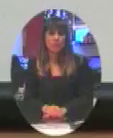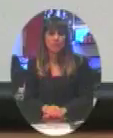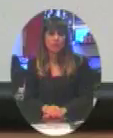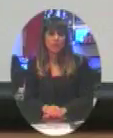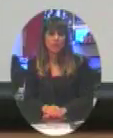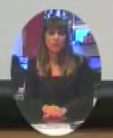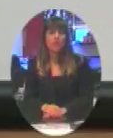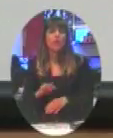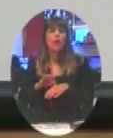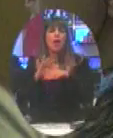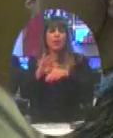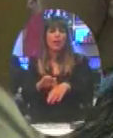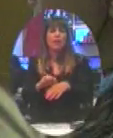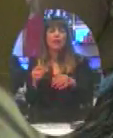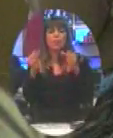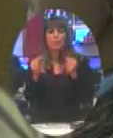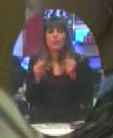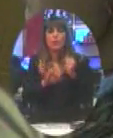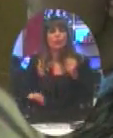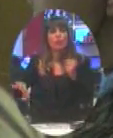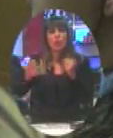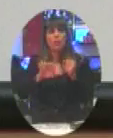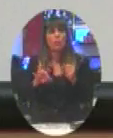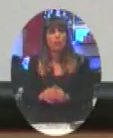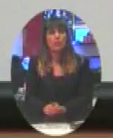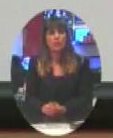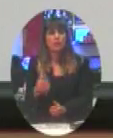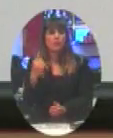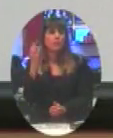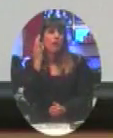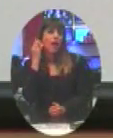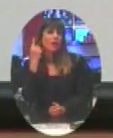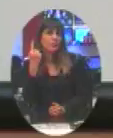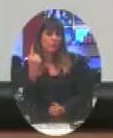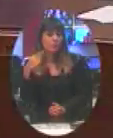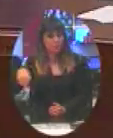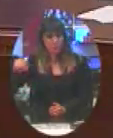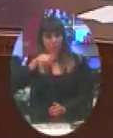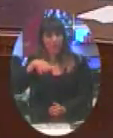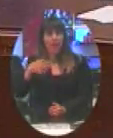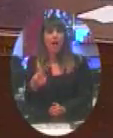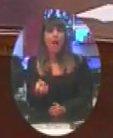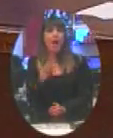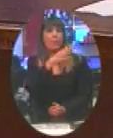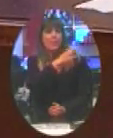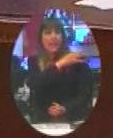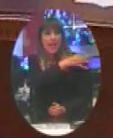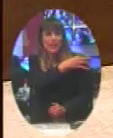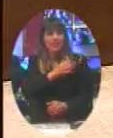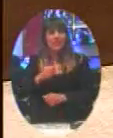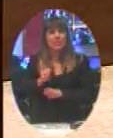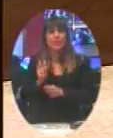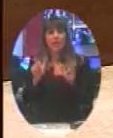זרועות הביטחון שלנו, אחת מכן, הרמטכ"לית של צבא הגנה לישראל בעתיד. חברי הכנסת שמעו גם על